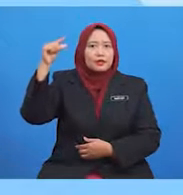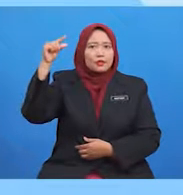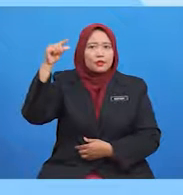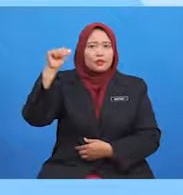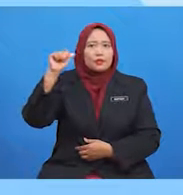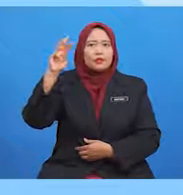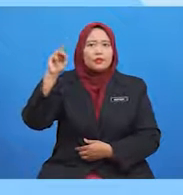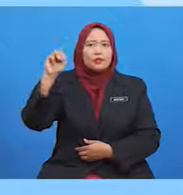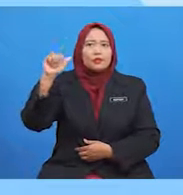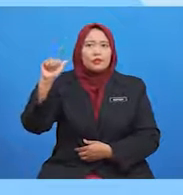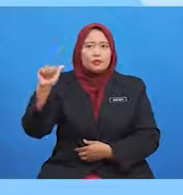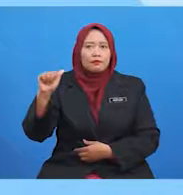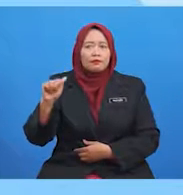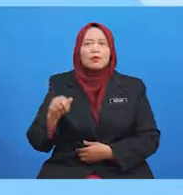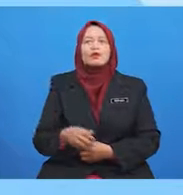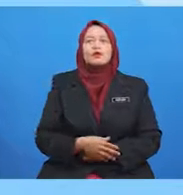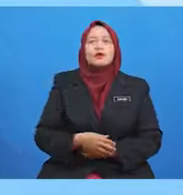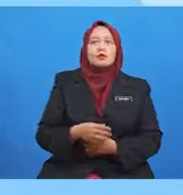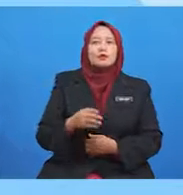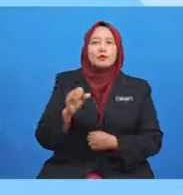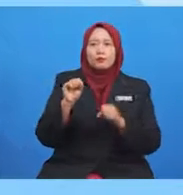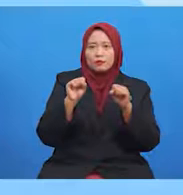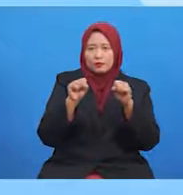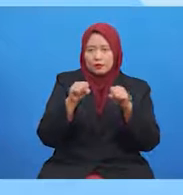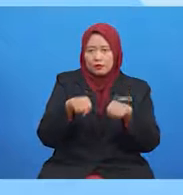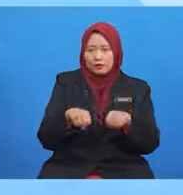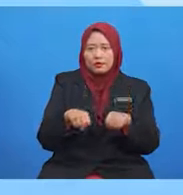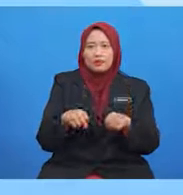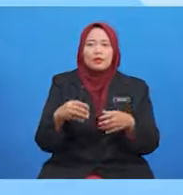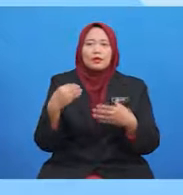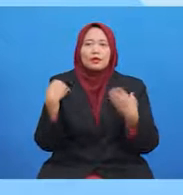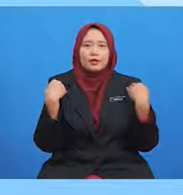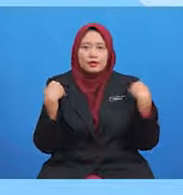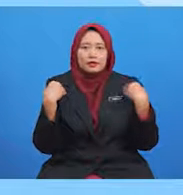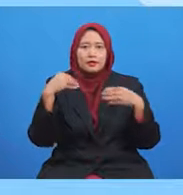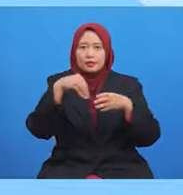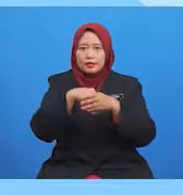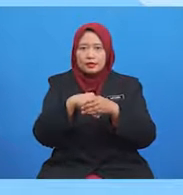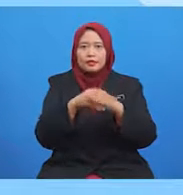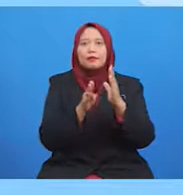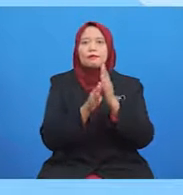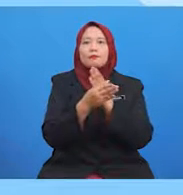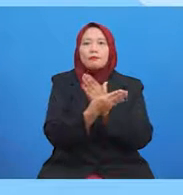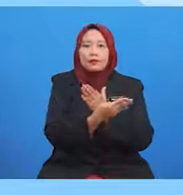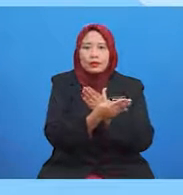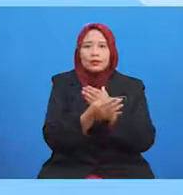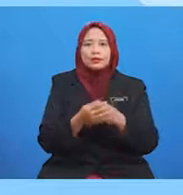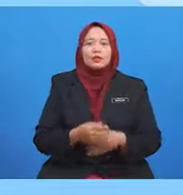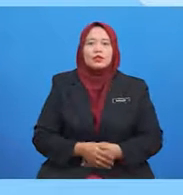dalam pelbagai bidang termasuklah dalam bidang perubatan untuk merawat penyakit